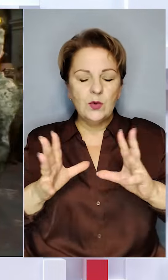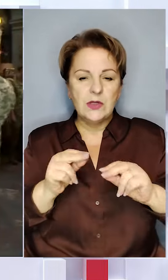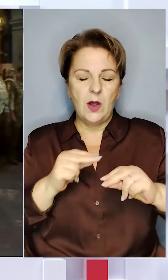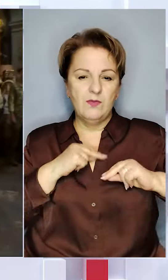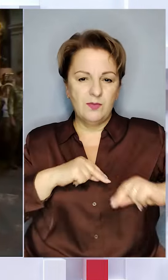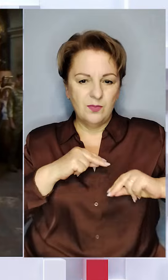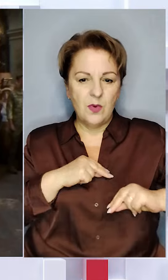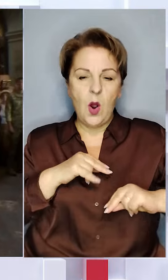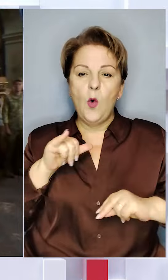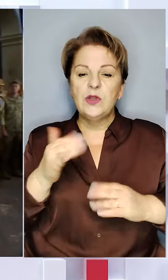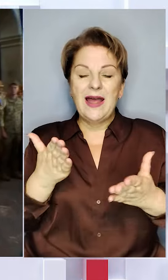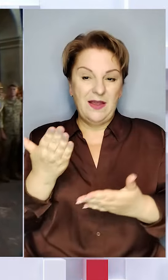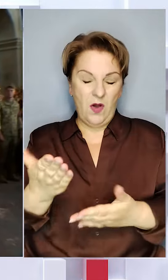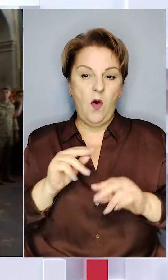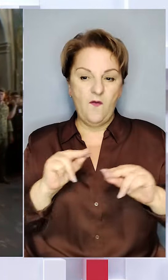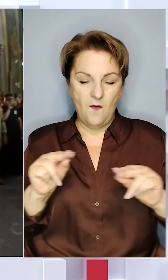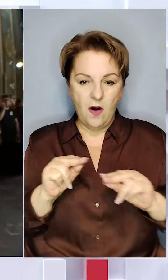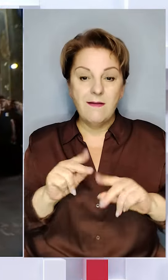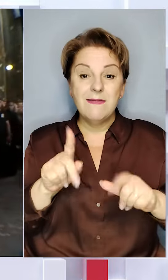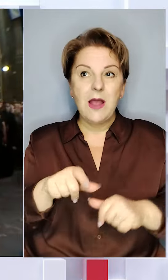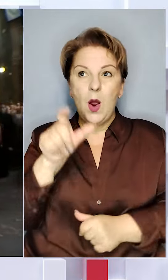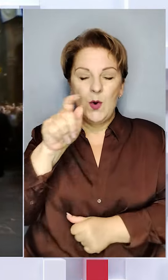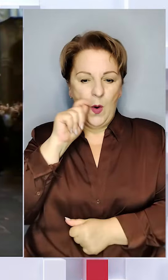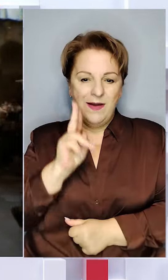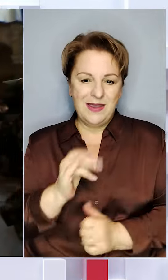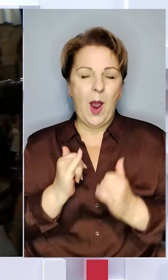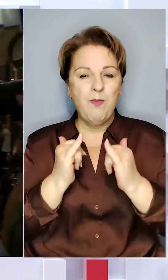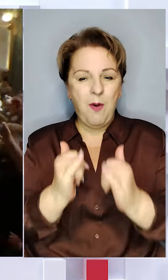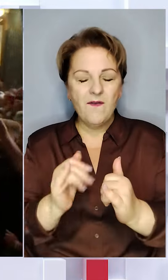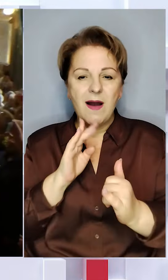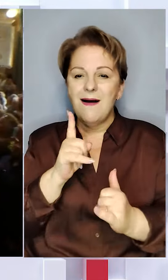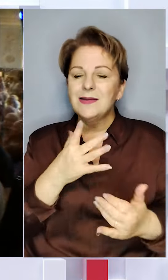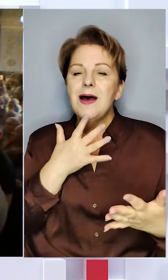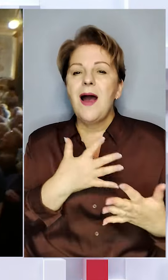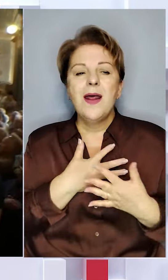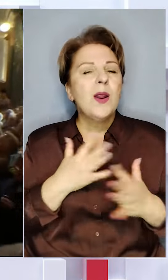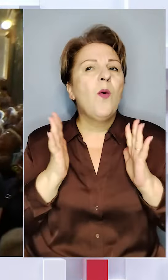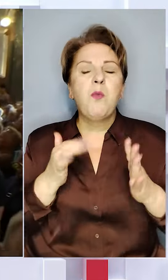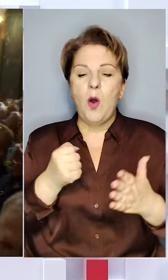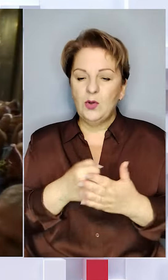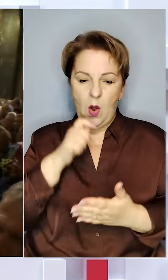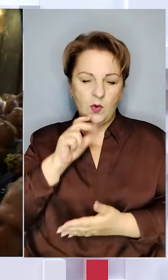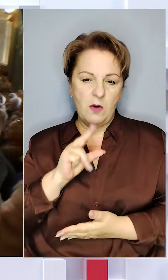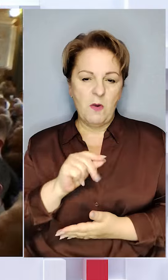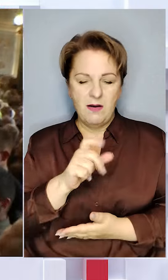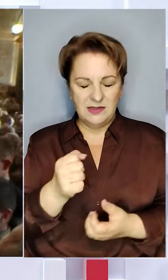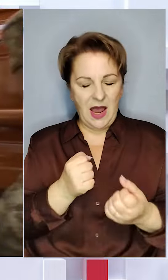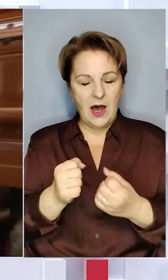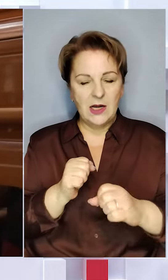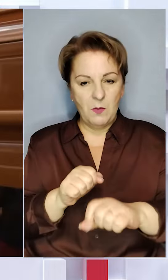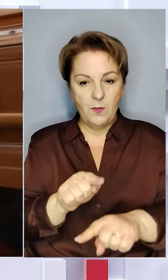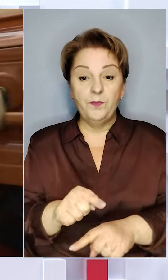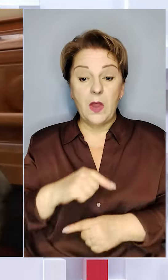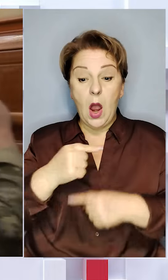студенти з колегами з університету, де викладала загибла. А також українці, які поважали Фаріон за любов до української мови та боротьбу за